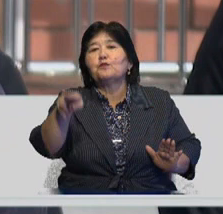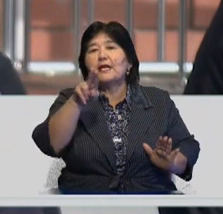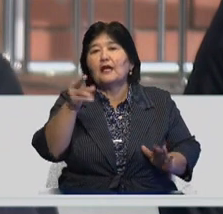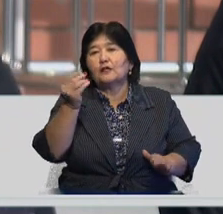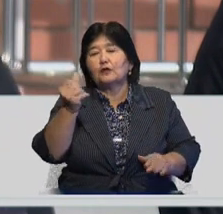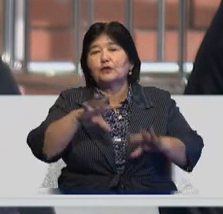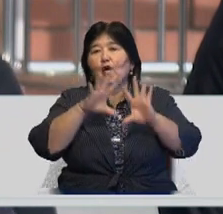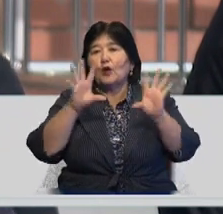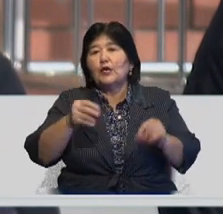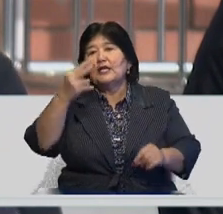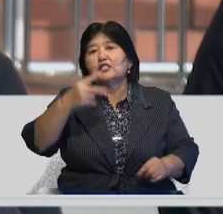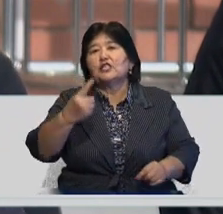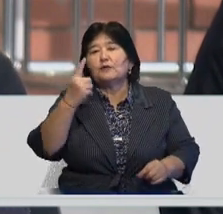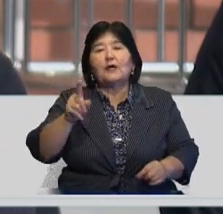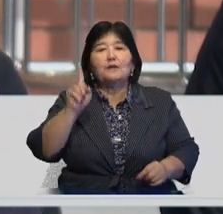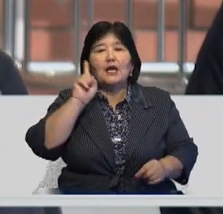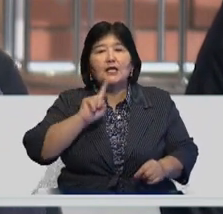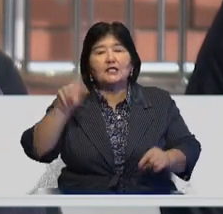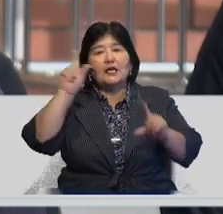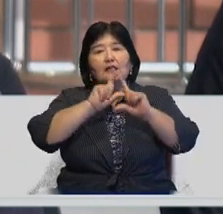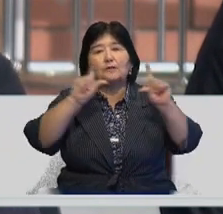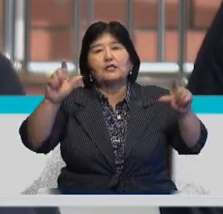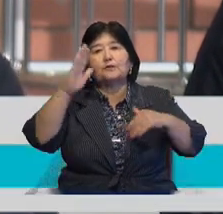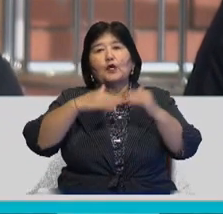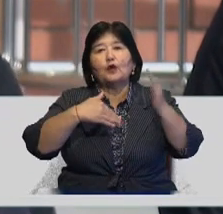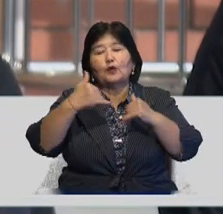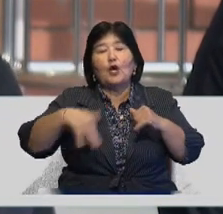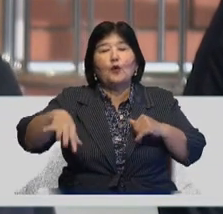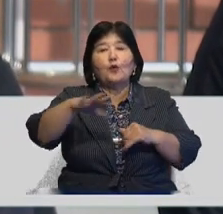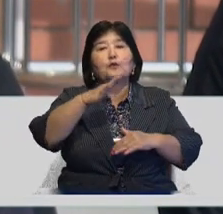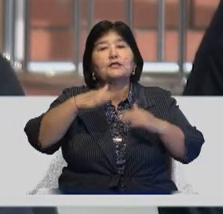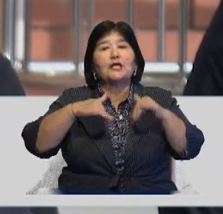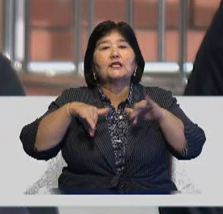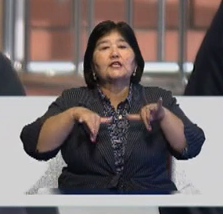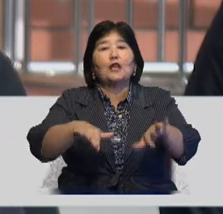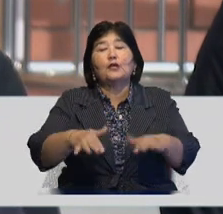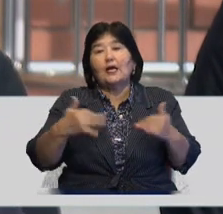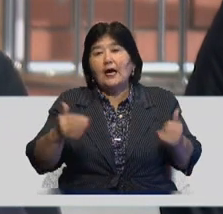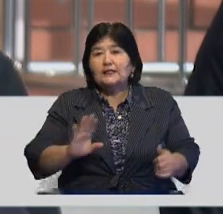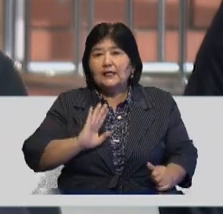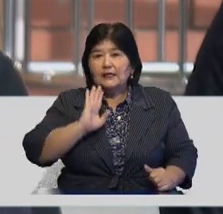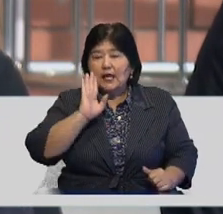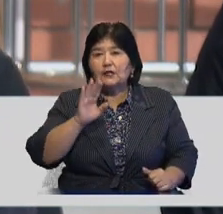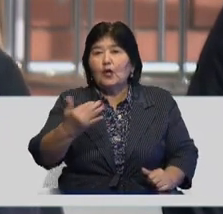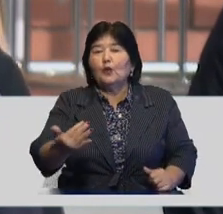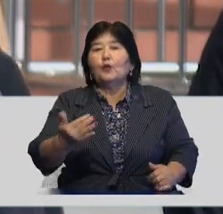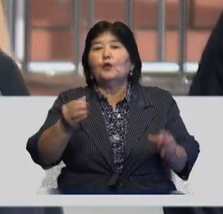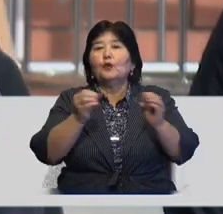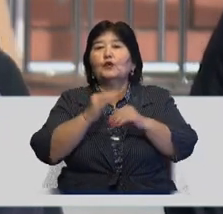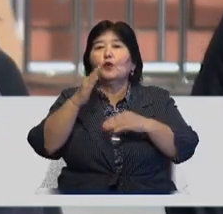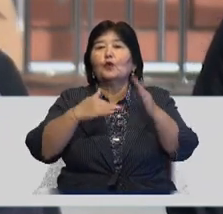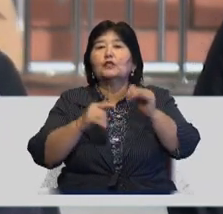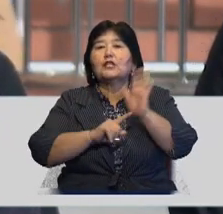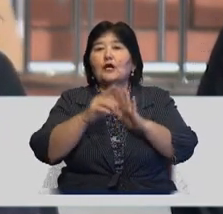құрайтын 21 жайлы мектептің құрылысы өңірімізде салынуда. Қазіргі таңда оның құрылысы